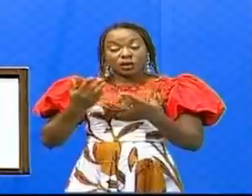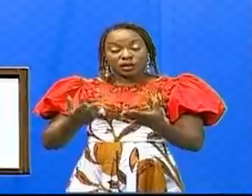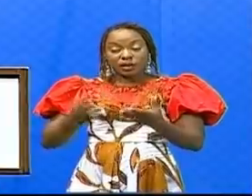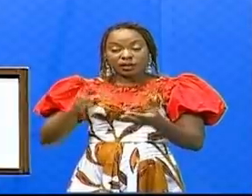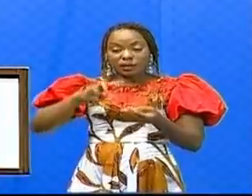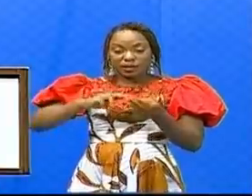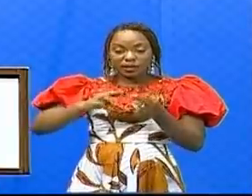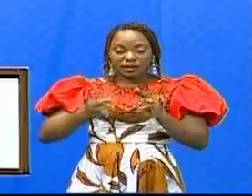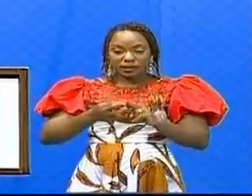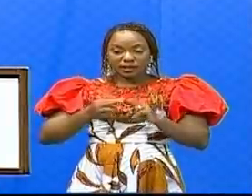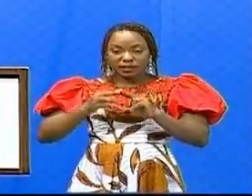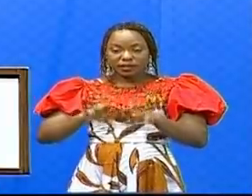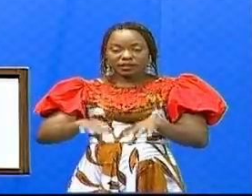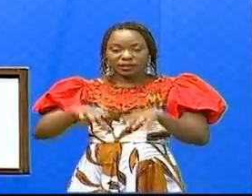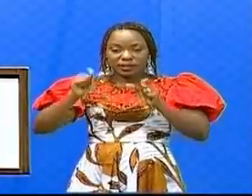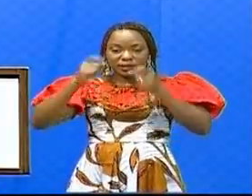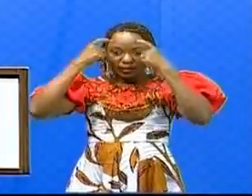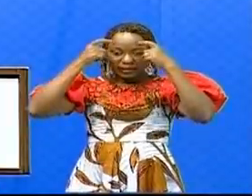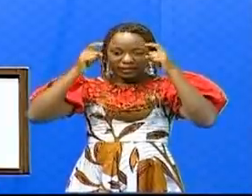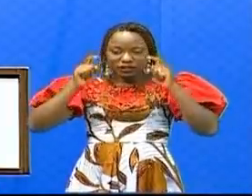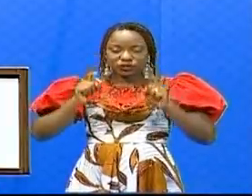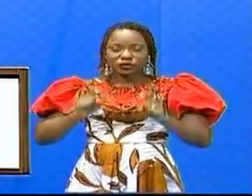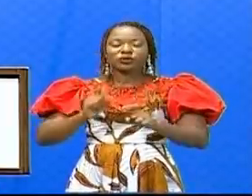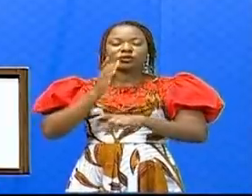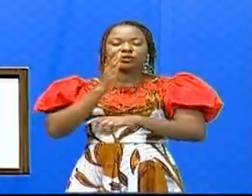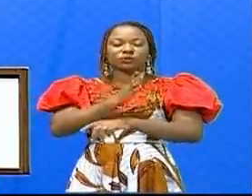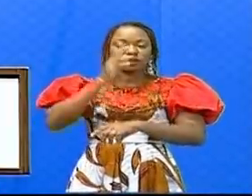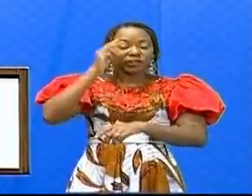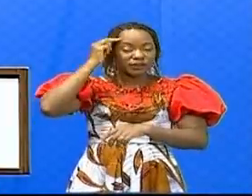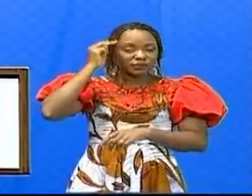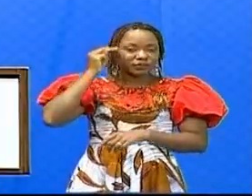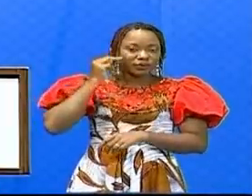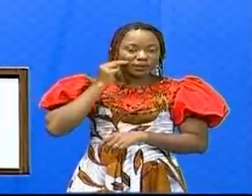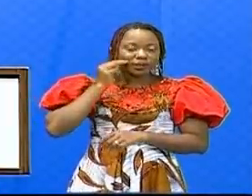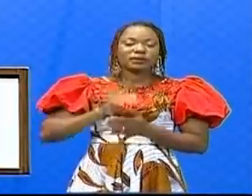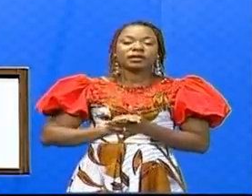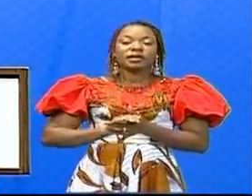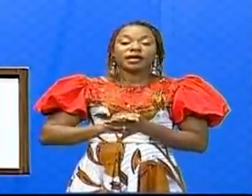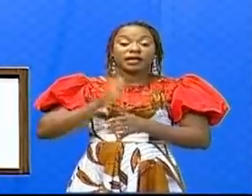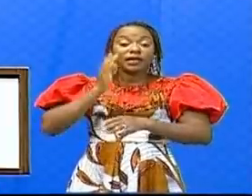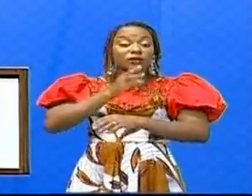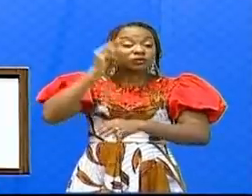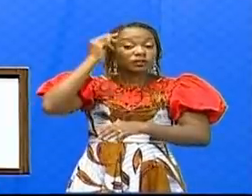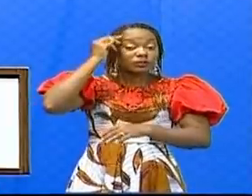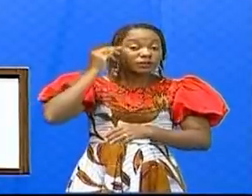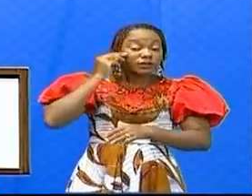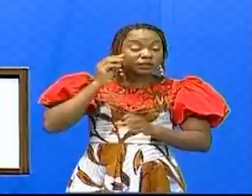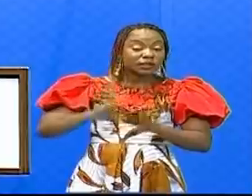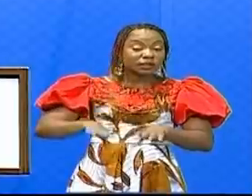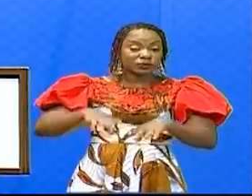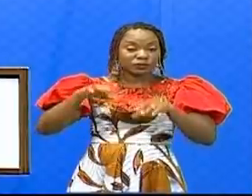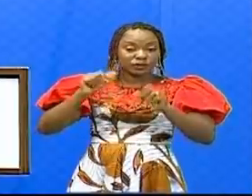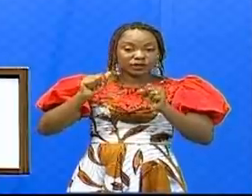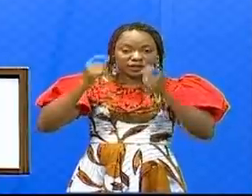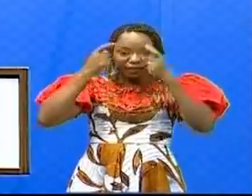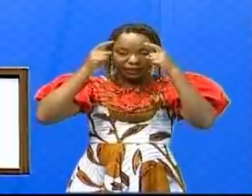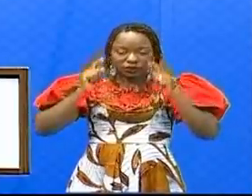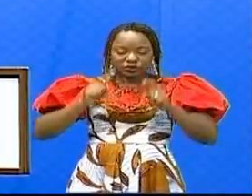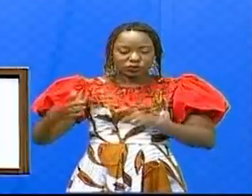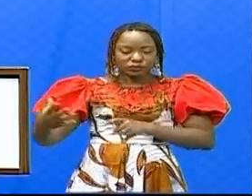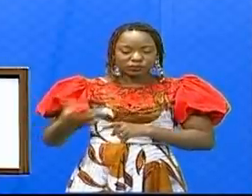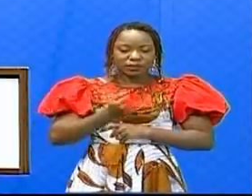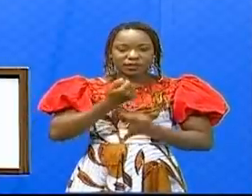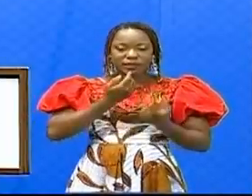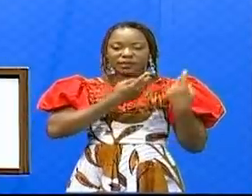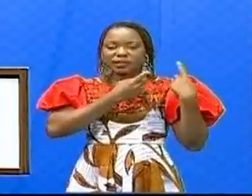relatif à l'approbation d'un relevé des décisions du Conseil des ministres, le Conseil des ministres a adopté les relevés des décisions prises lors